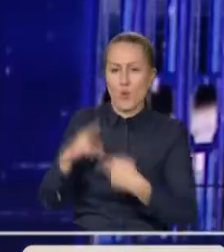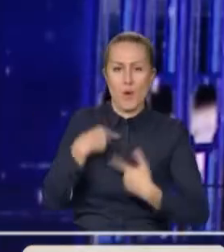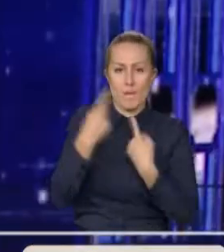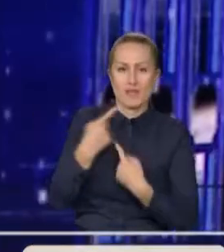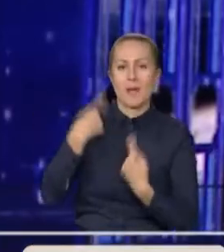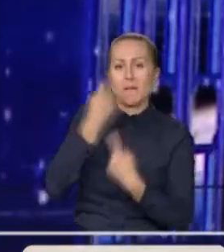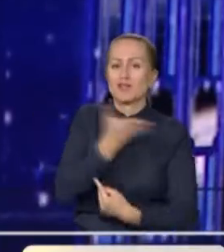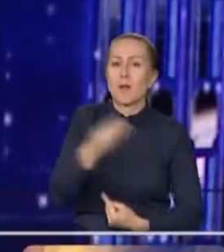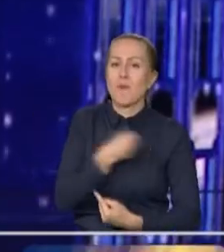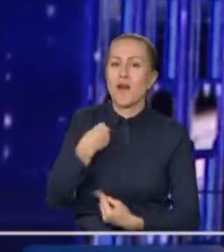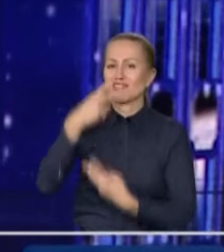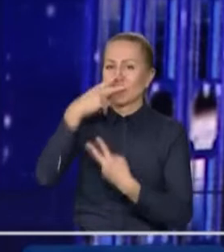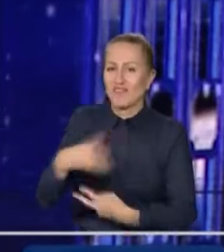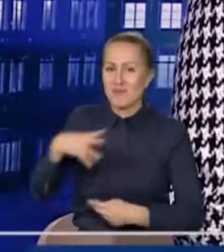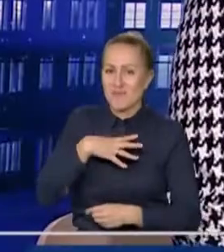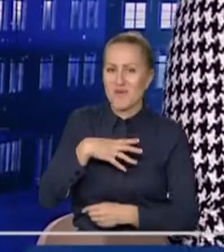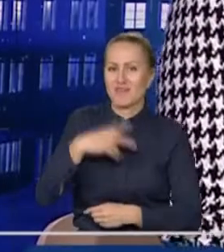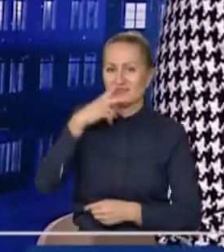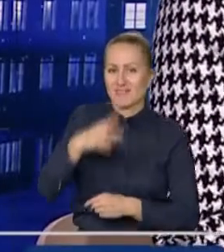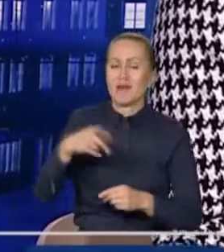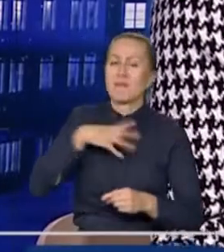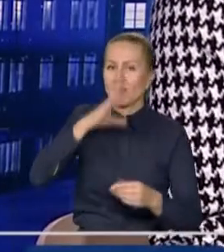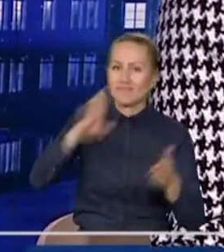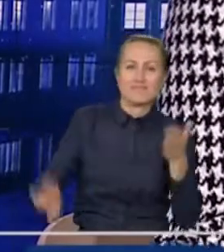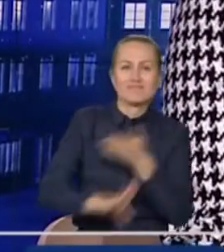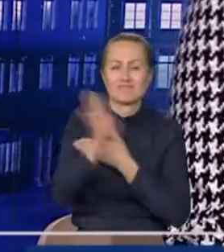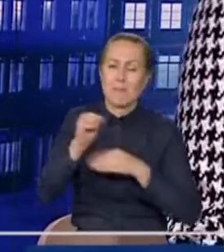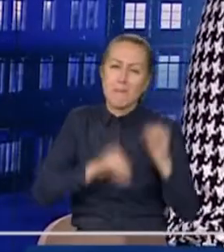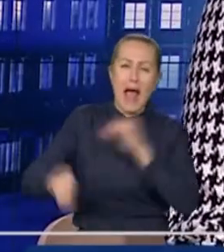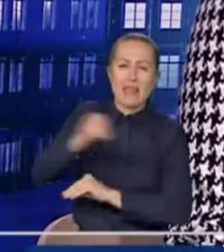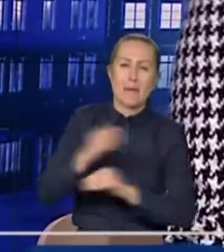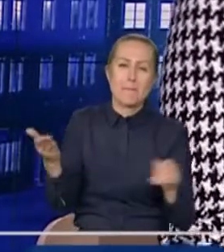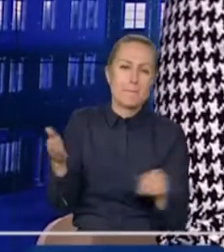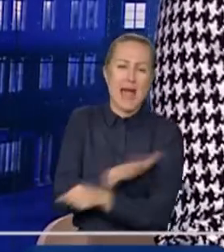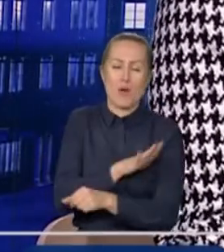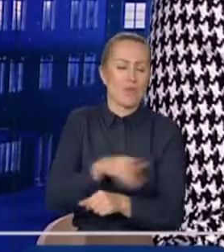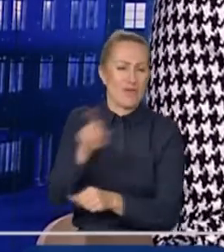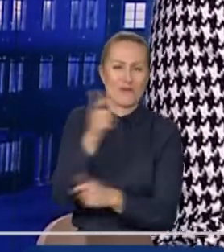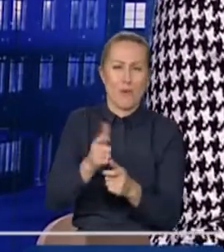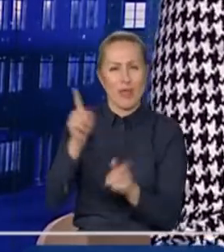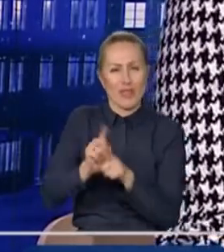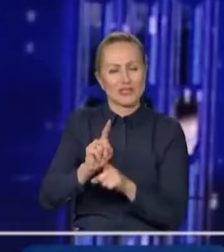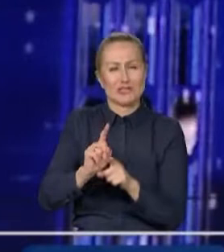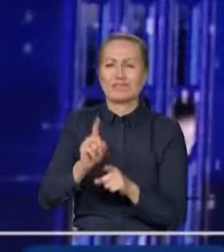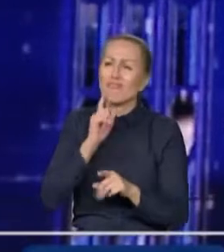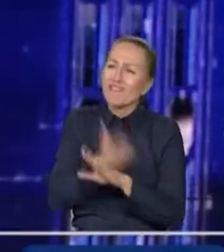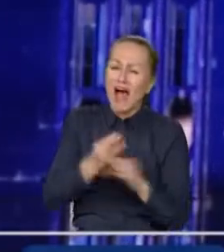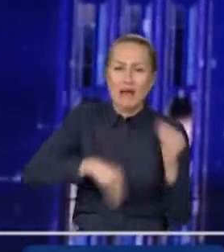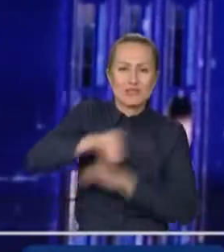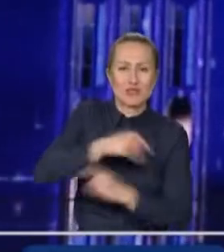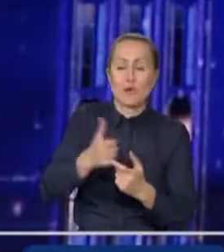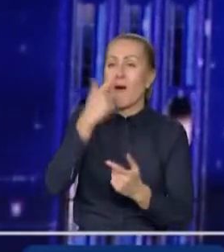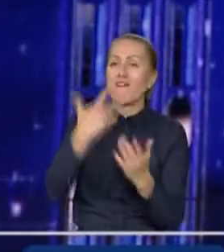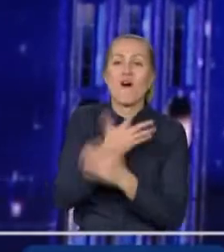że Polacy złudzeń nie mieli, że mieli do czynienia z występem pełnym manipulacji i cynizmu. Ale to, co jest najważniejsze, jaka konkluzja? No, okazało się